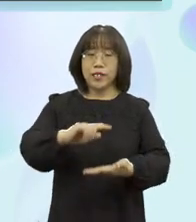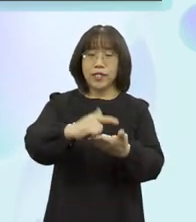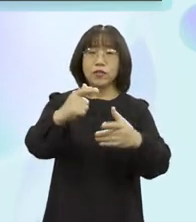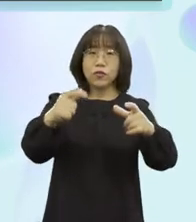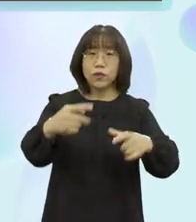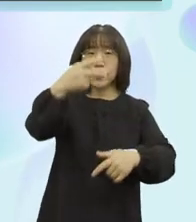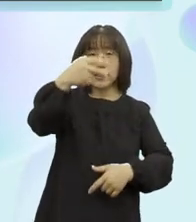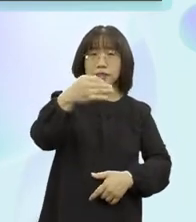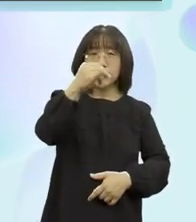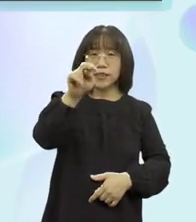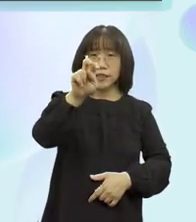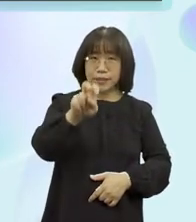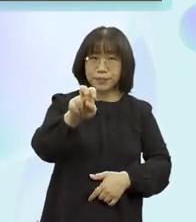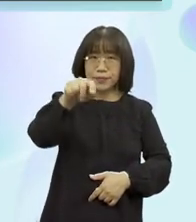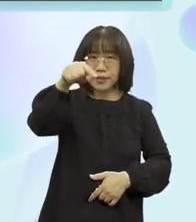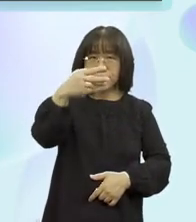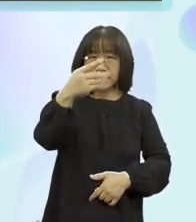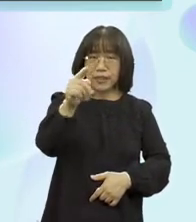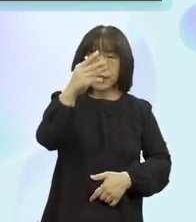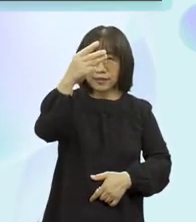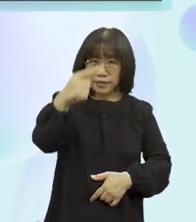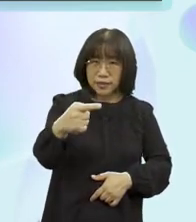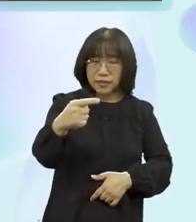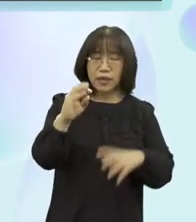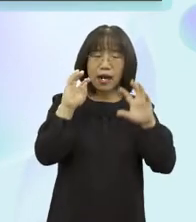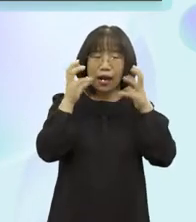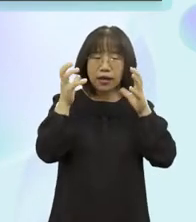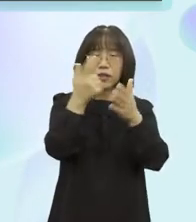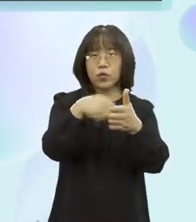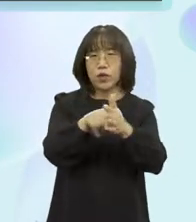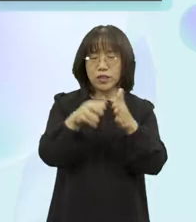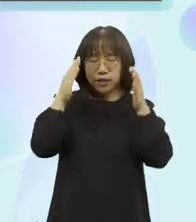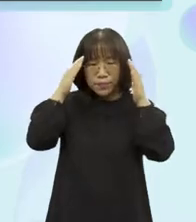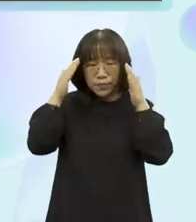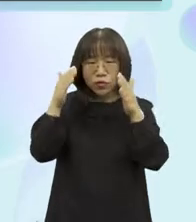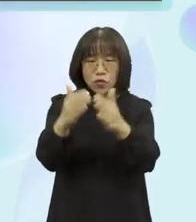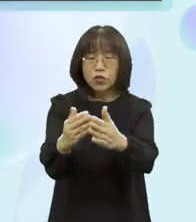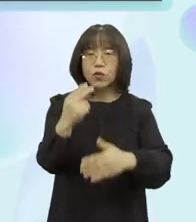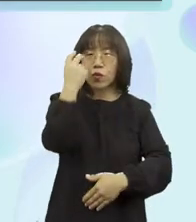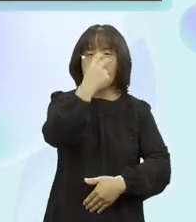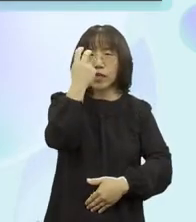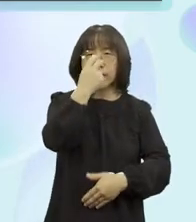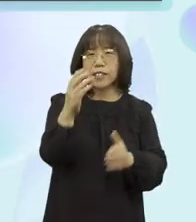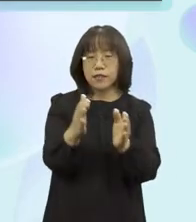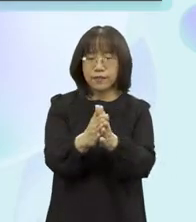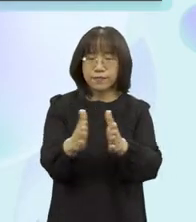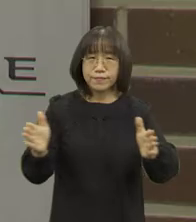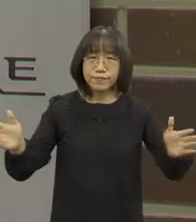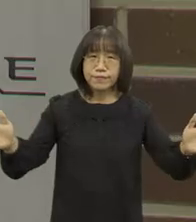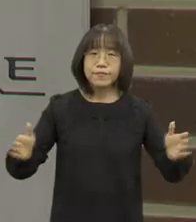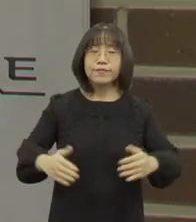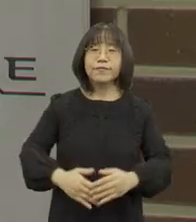강서구가 드림스타트 사례관리 아동 전원의 집중안전관리에 나섰습니다.